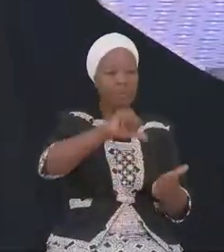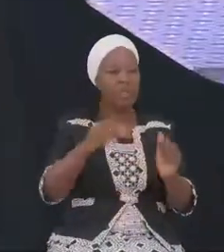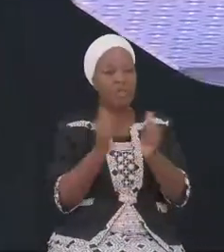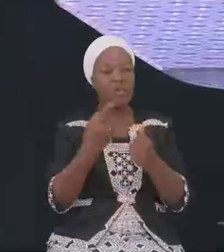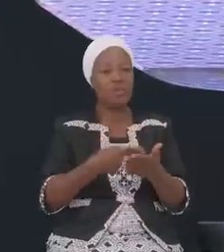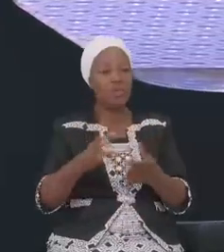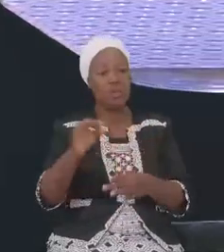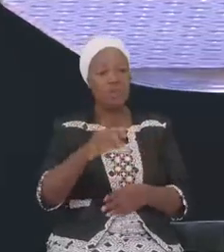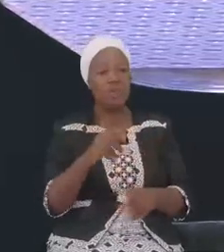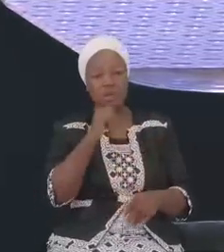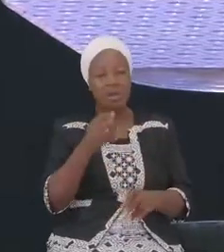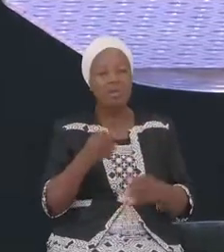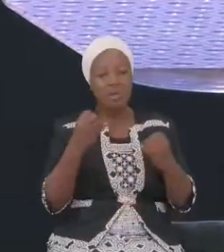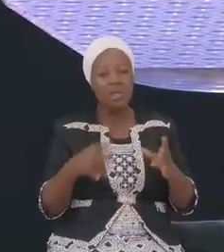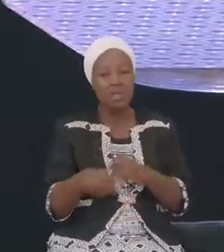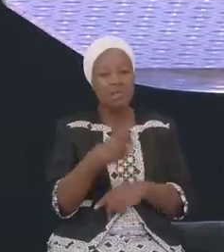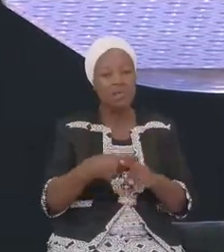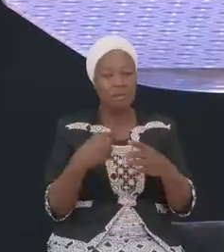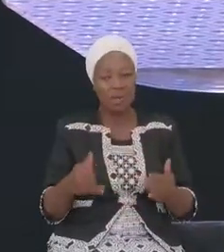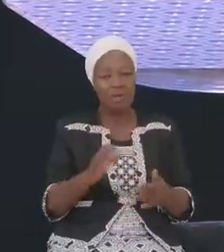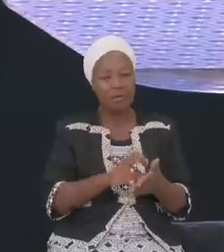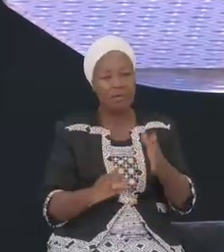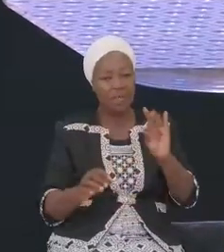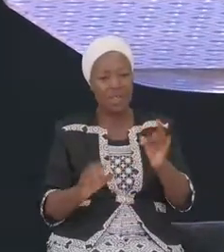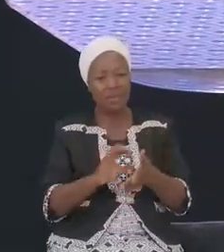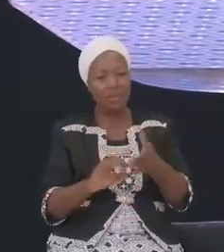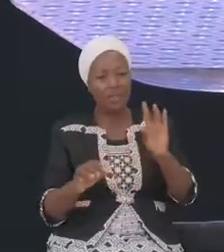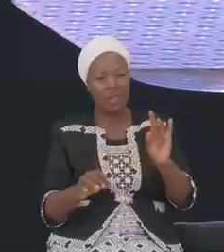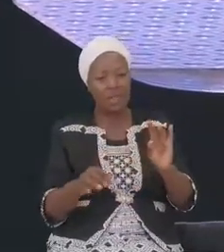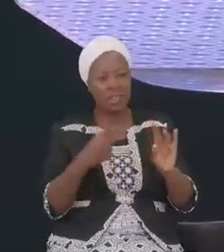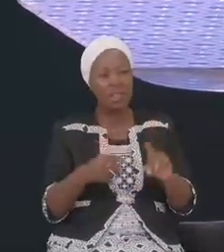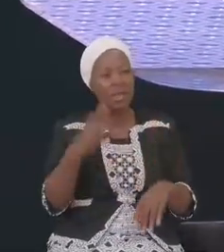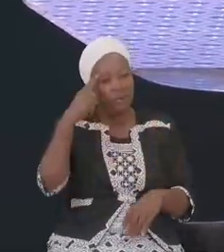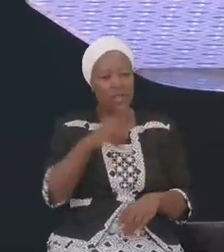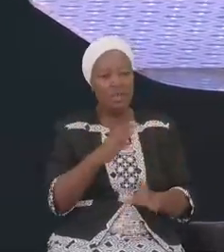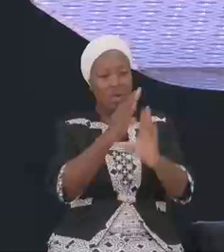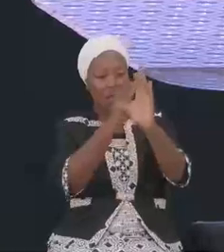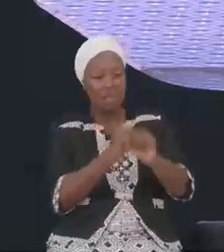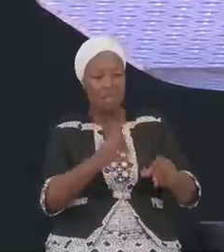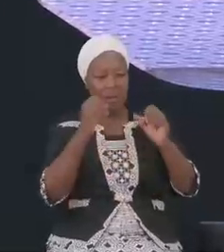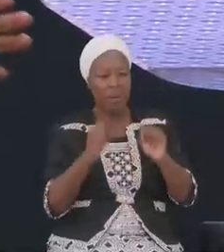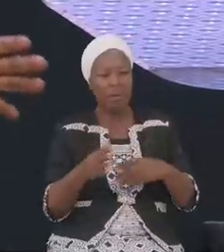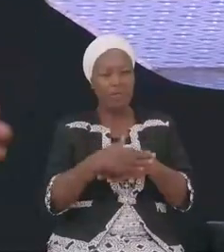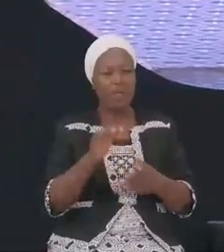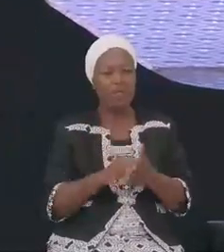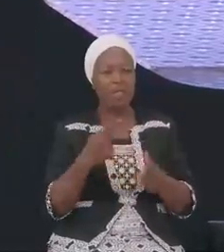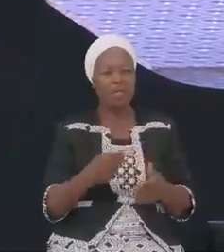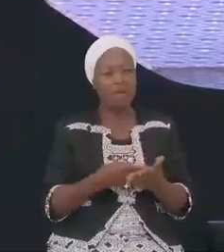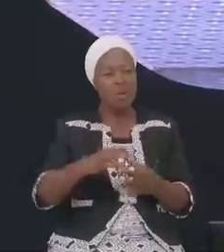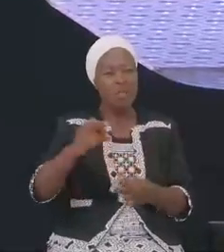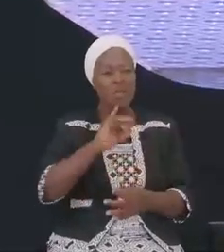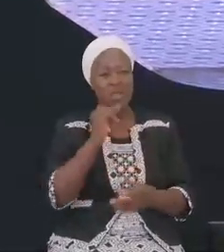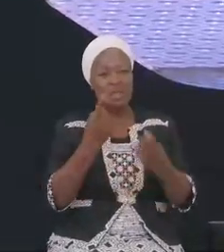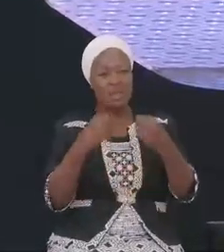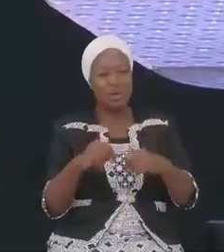Saint-Esprit. Verset 8. Mais vous recevrez une puissance, le Saint-Esprit survenant